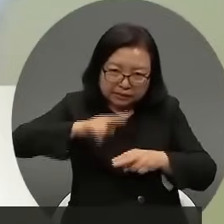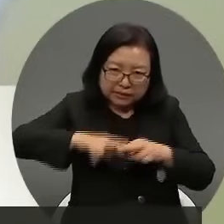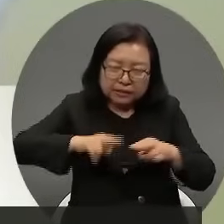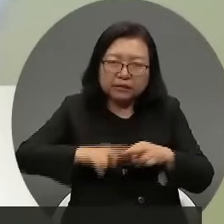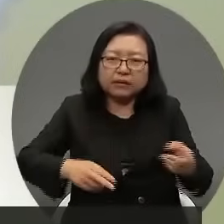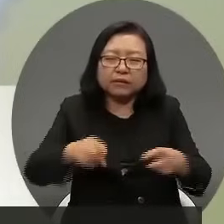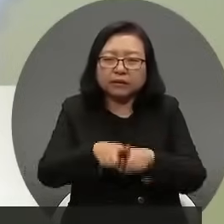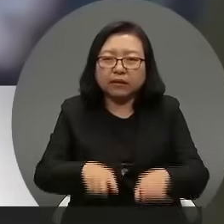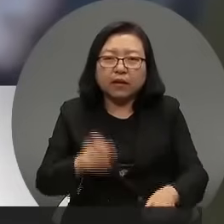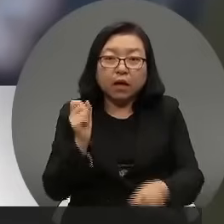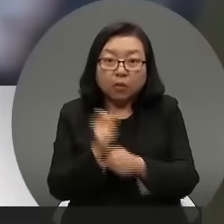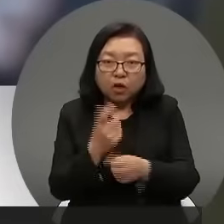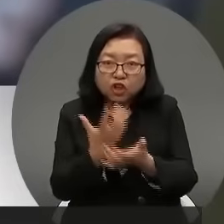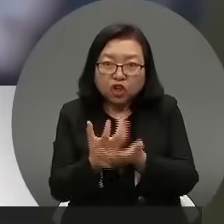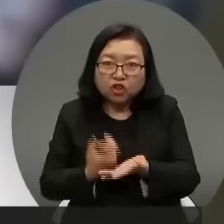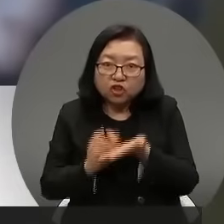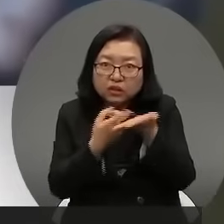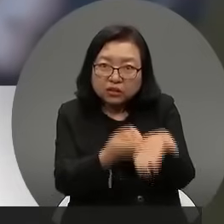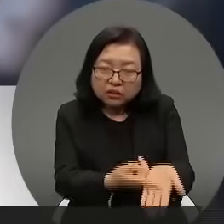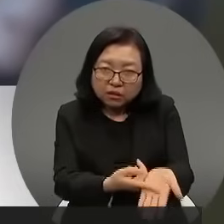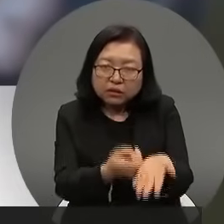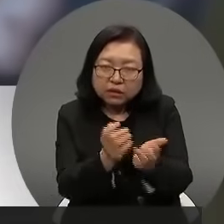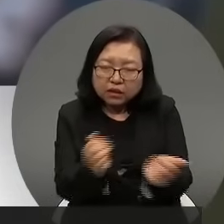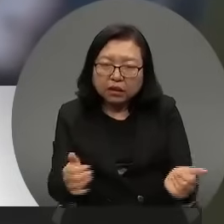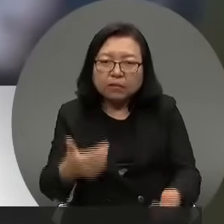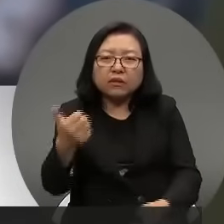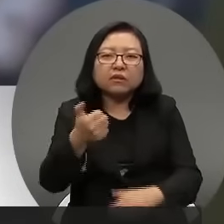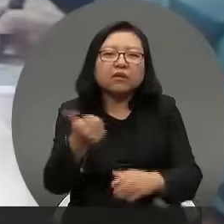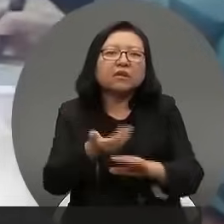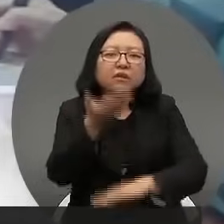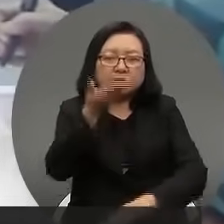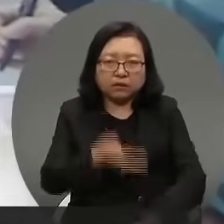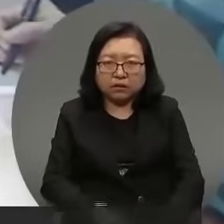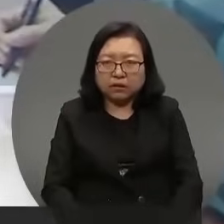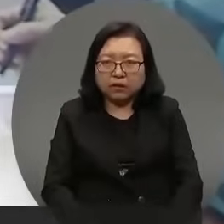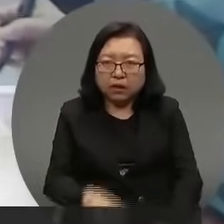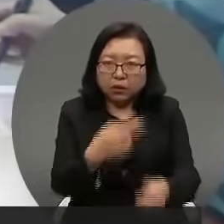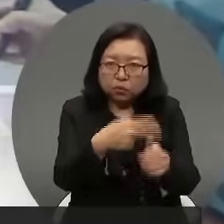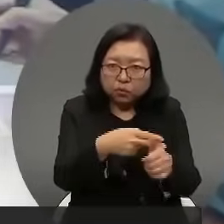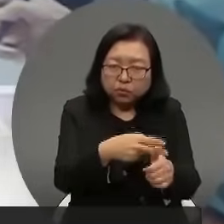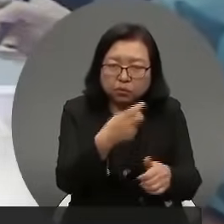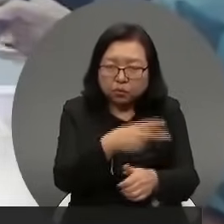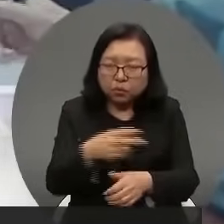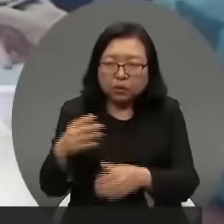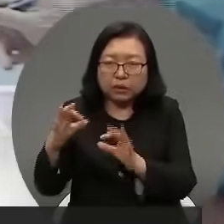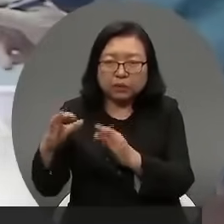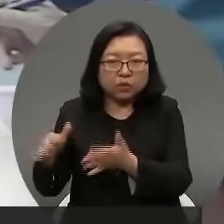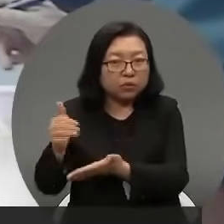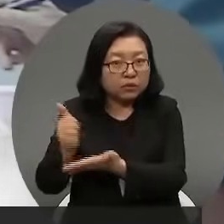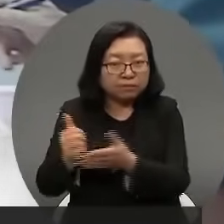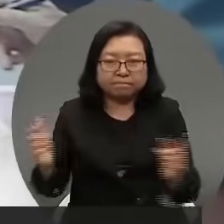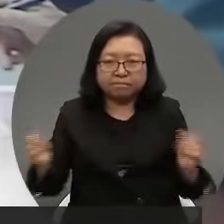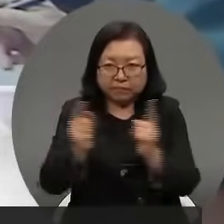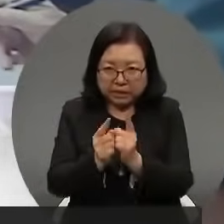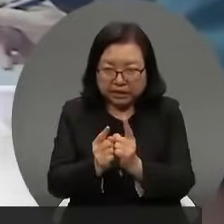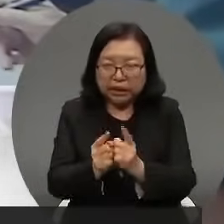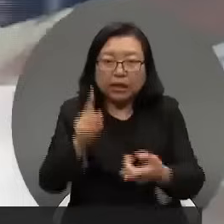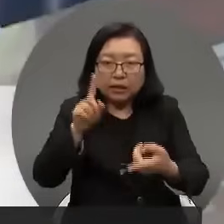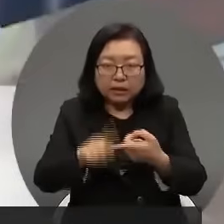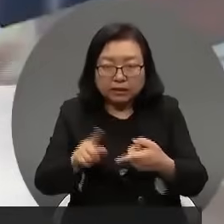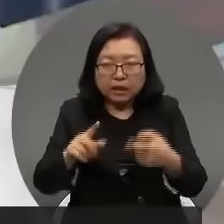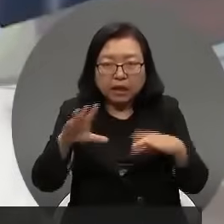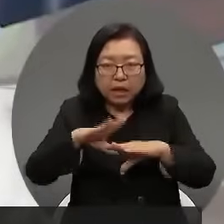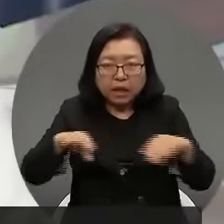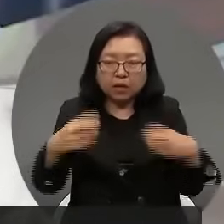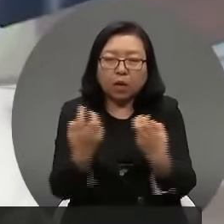벌써 사직서를 제출한 교수가 50명을 넘어섰는데요. 교수들과 김영환 지사가 만나 의대 증원에 대한 대책을